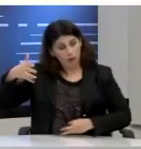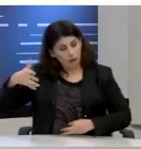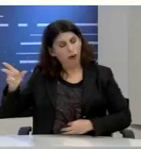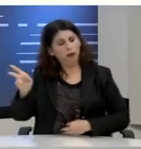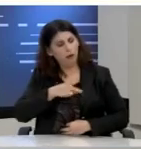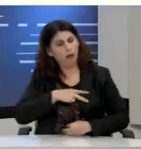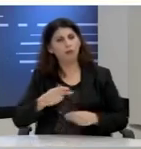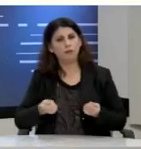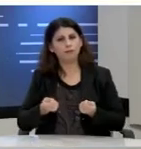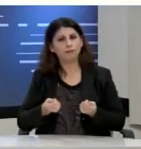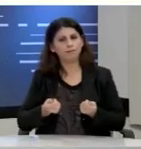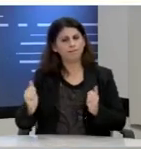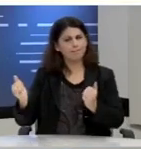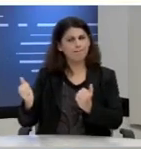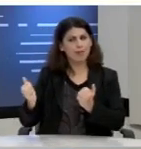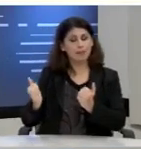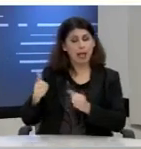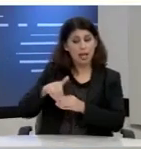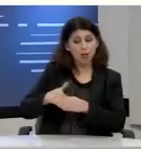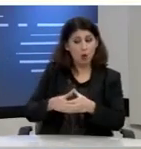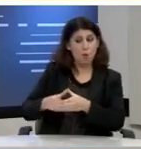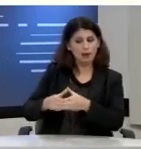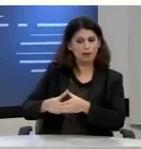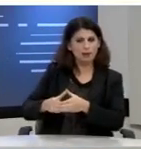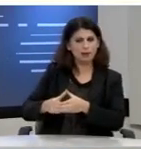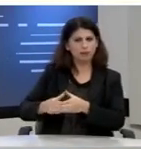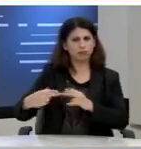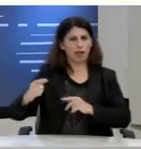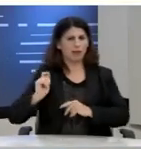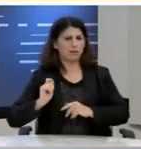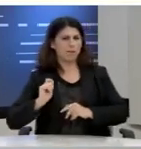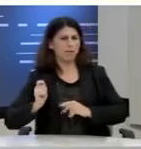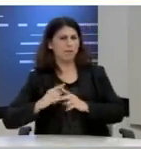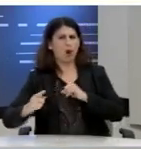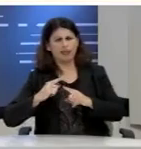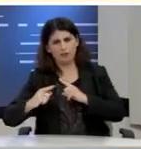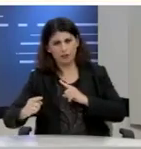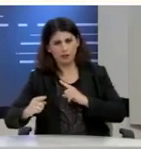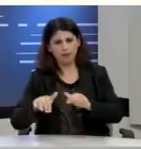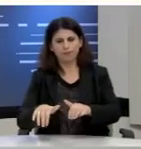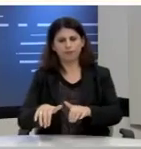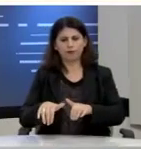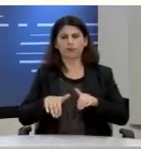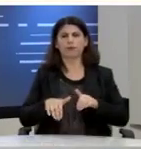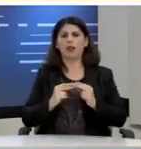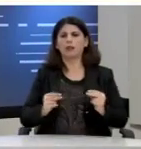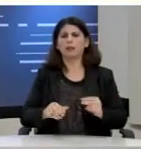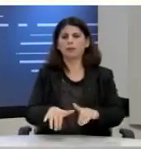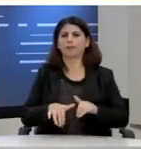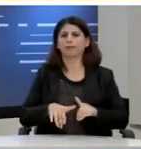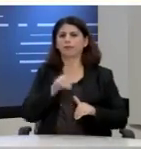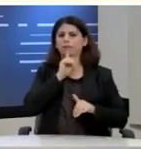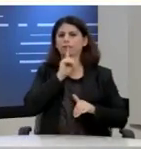έπρατε κάτω από την πίεση της εσωκομματικής αντιπολίτευσης και σεδοκυβερνητικής αντιπολίτευσης έκανε πίσω από τη λύση. Ο